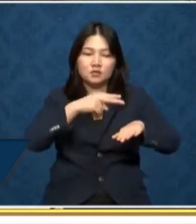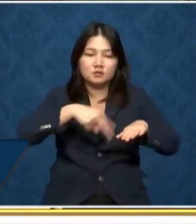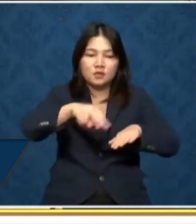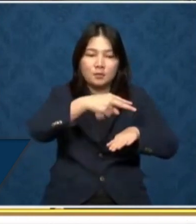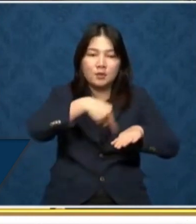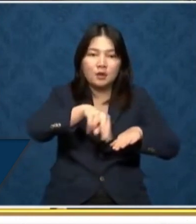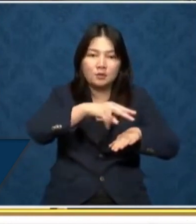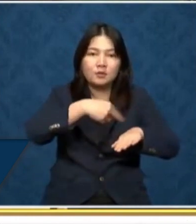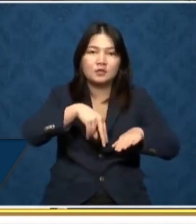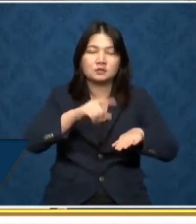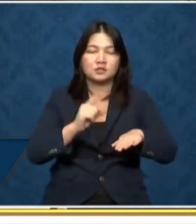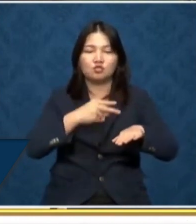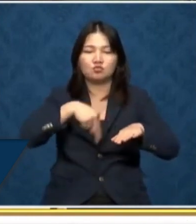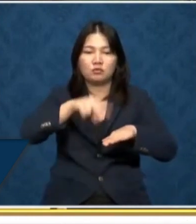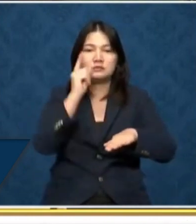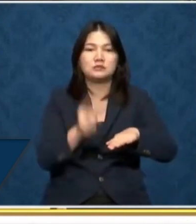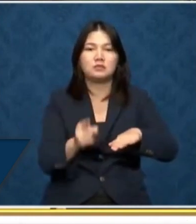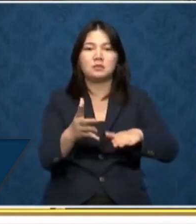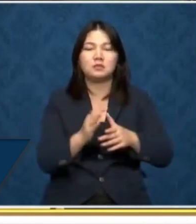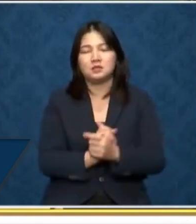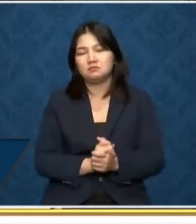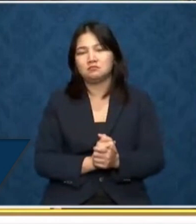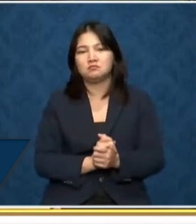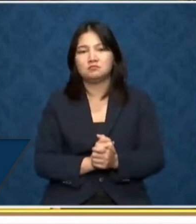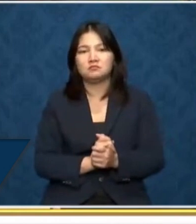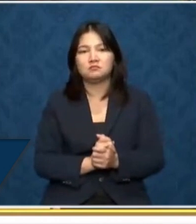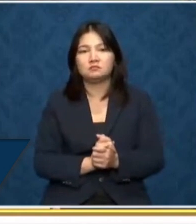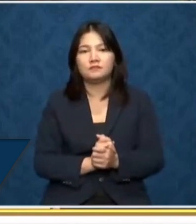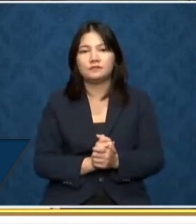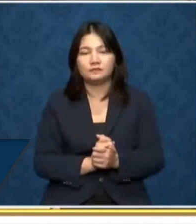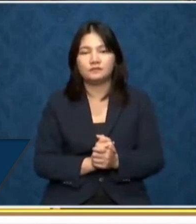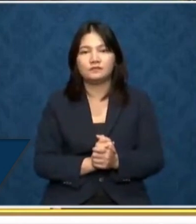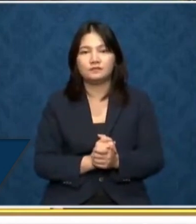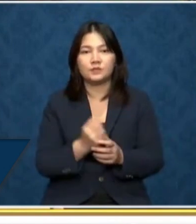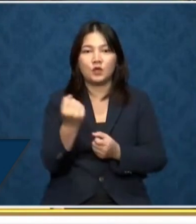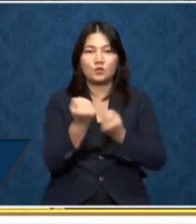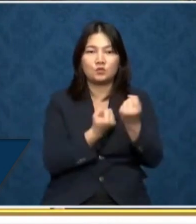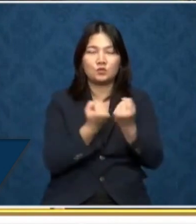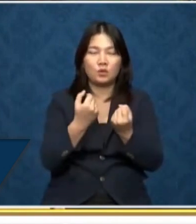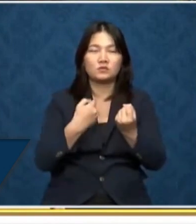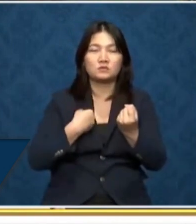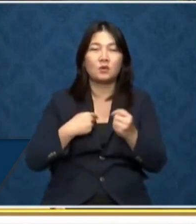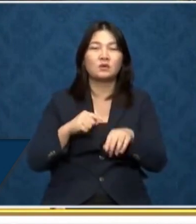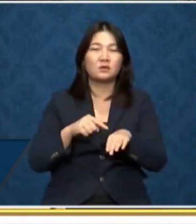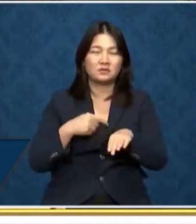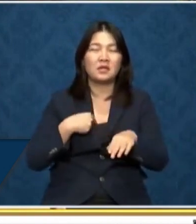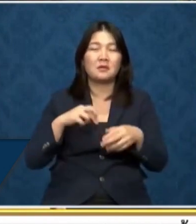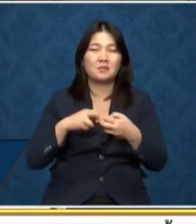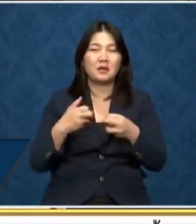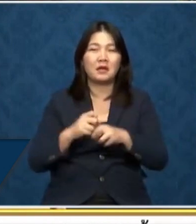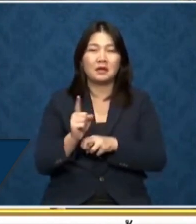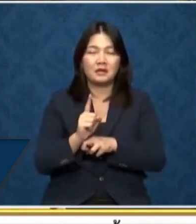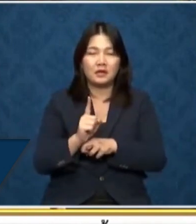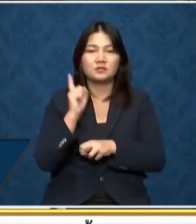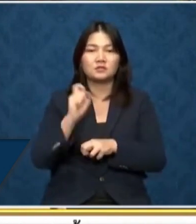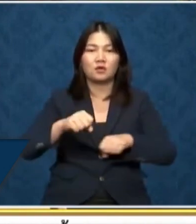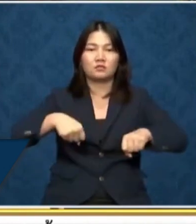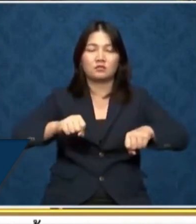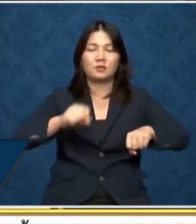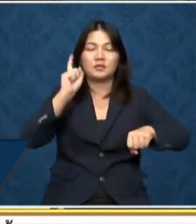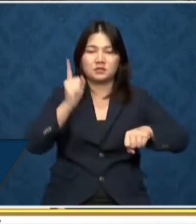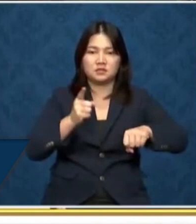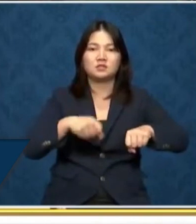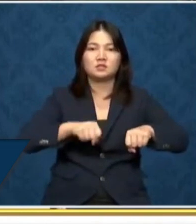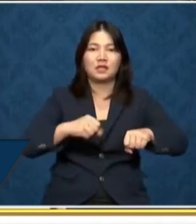ถที่ไม่ได้ตรวจจริงแยกตามประเภทรถโดยรถของผู้เสียหายเป็นรถจักรยานยนต์ต้องเสียคันละ300